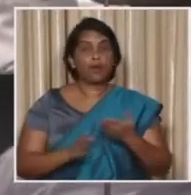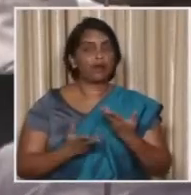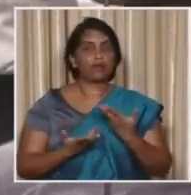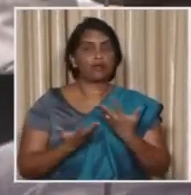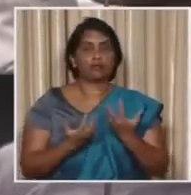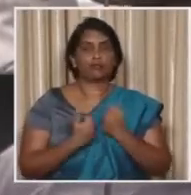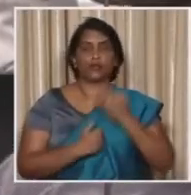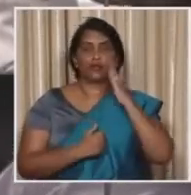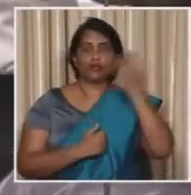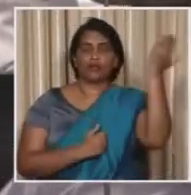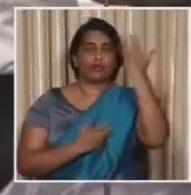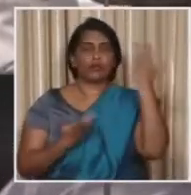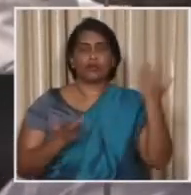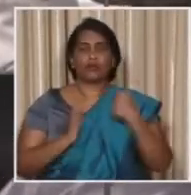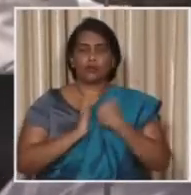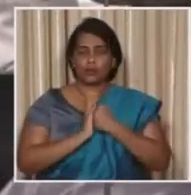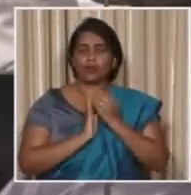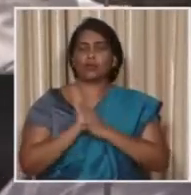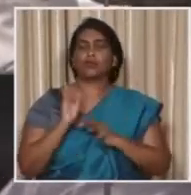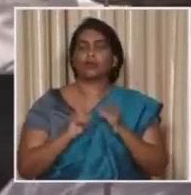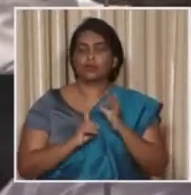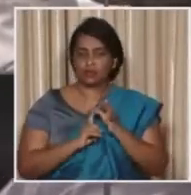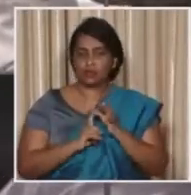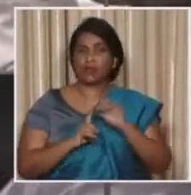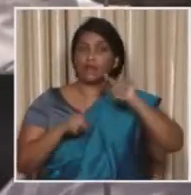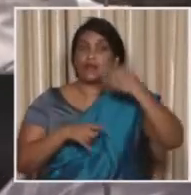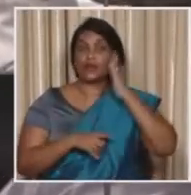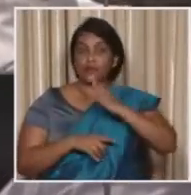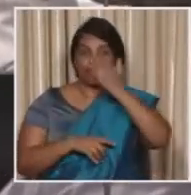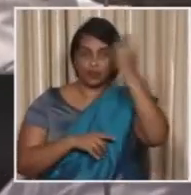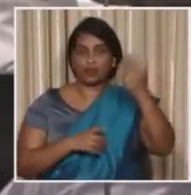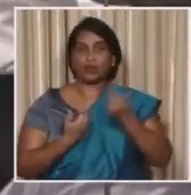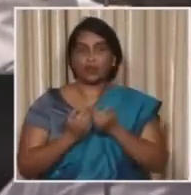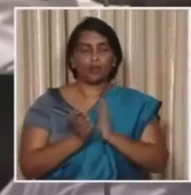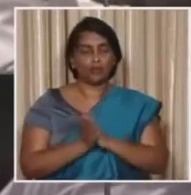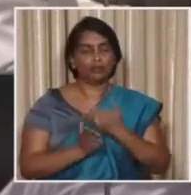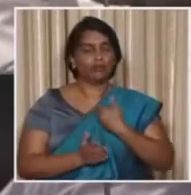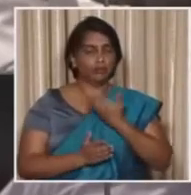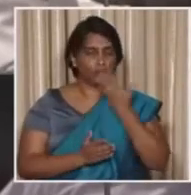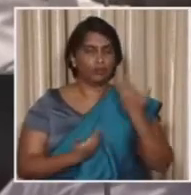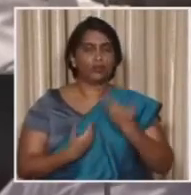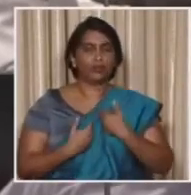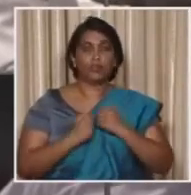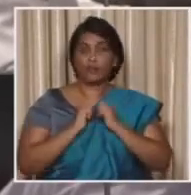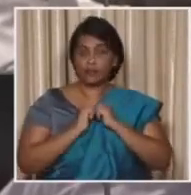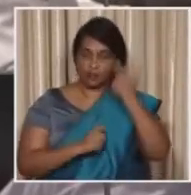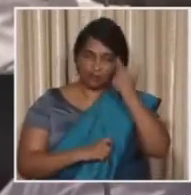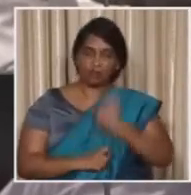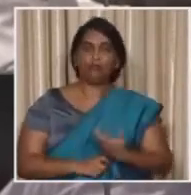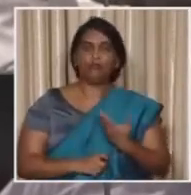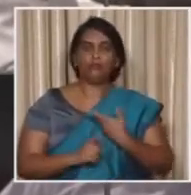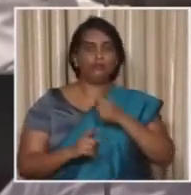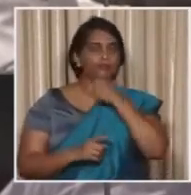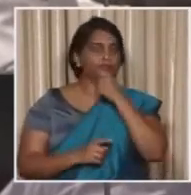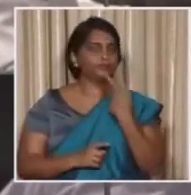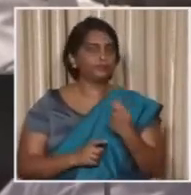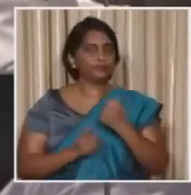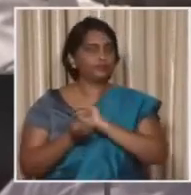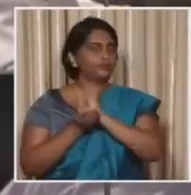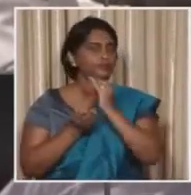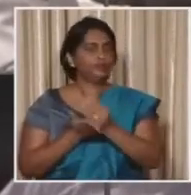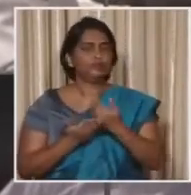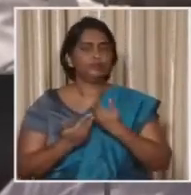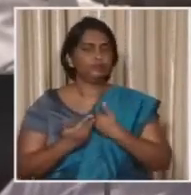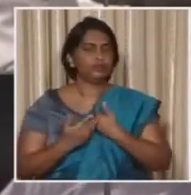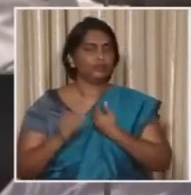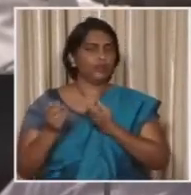වෙන රටවල වගේ. ගලු මුරාසුනාර මන්ත්‍රීතුමනි, වෙන රටවල තමුන්ට පුළුවන්, සේවකයන්ට පුළුවන් මොන විශ්‍රාම අරමුදලටද